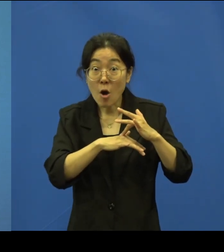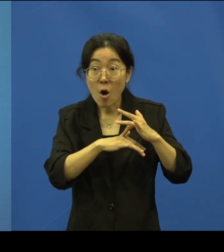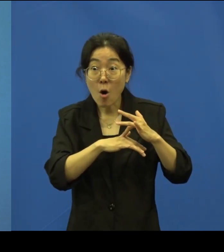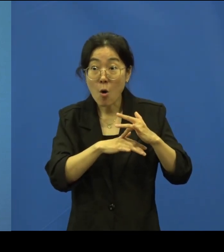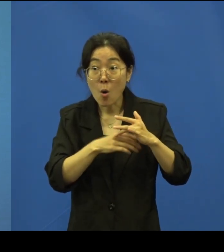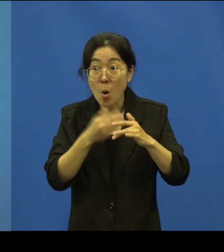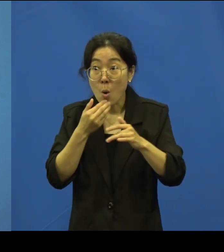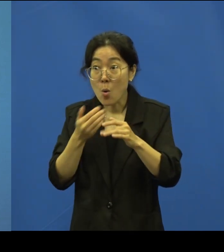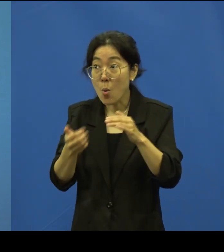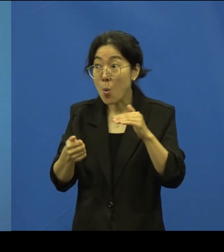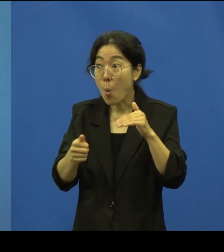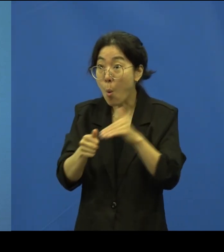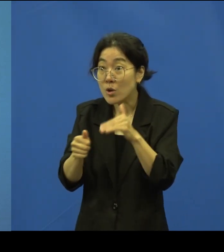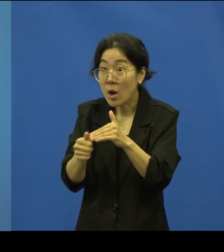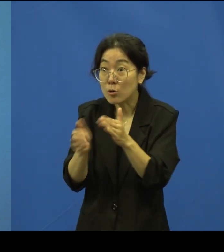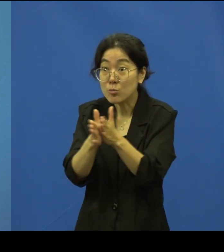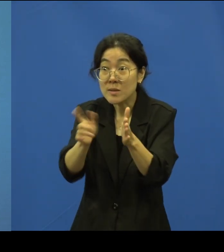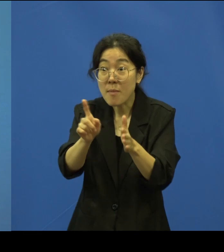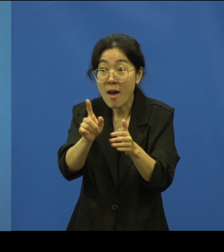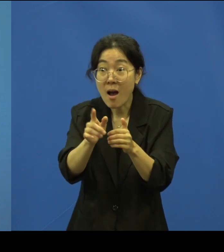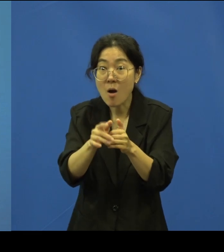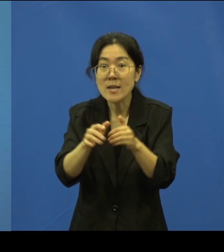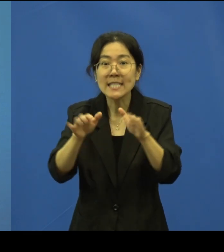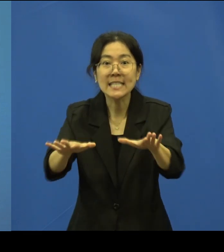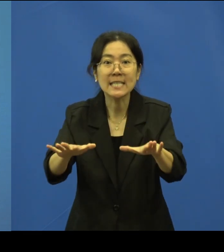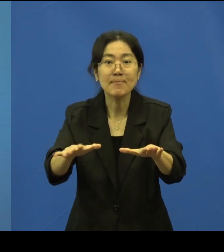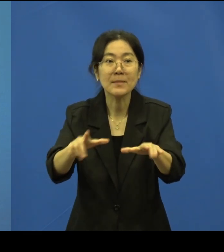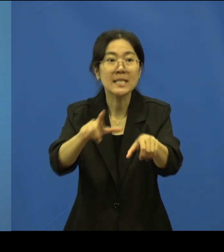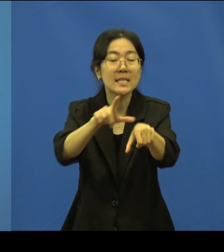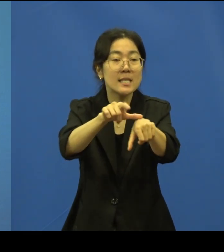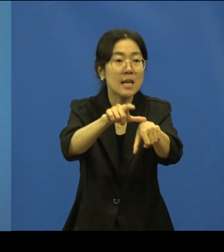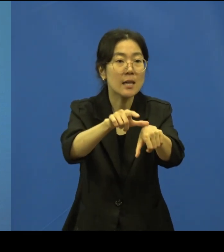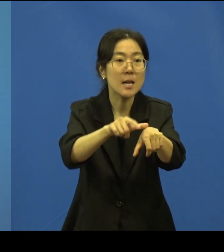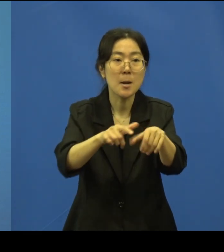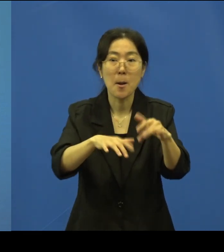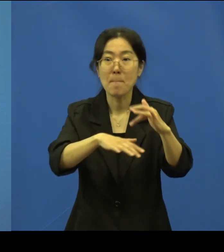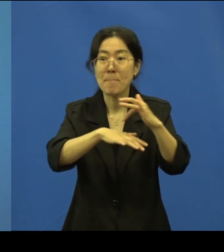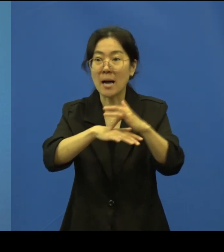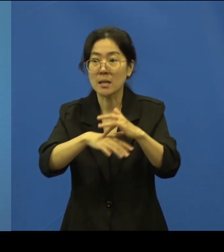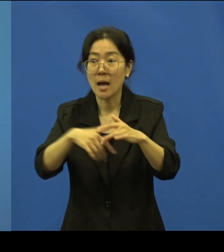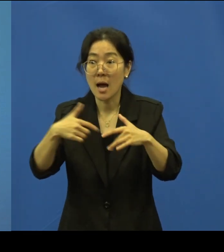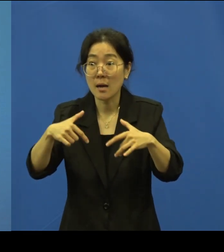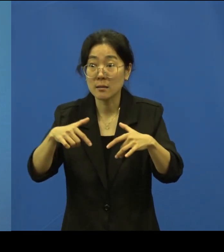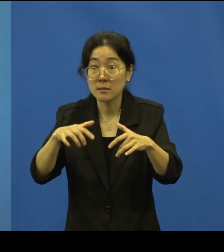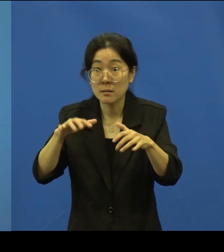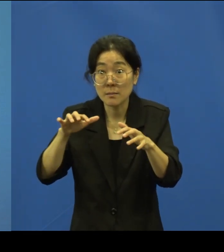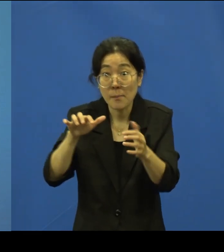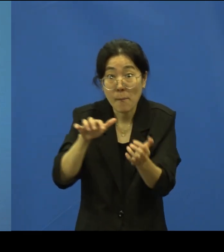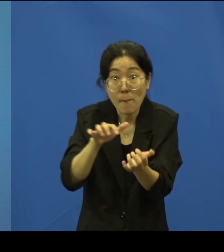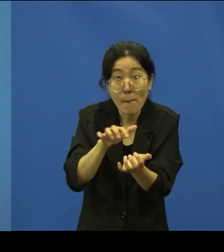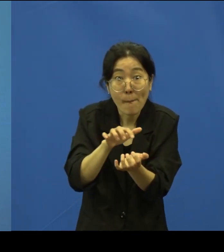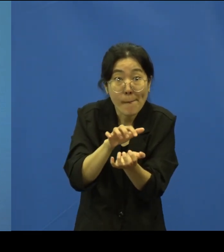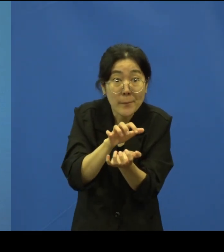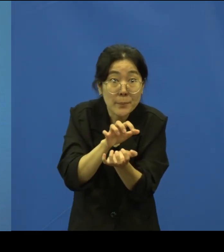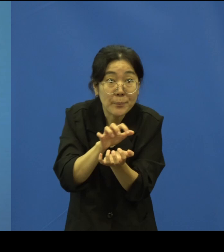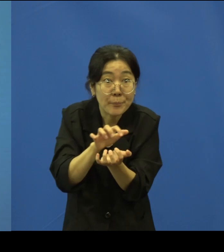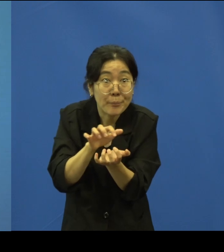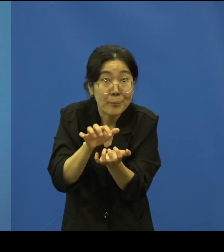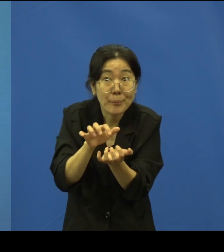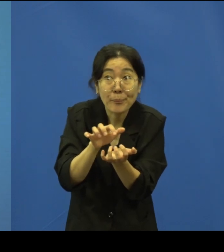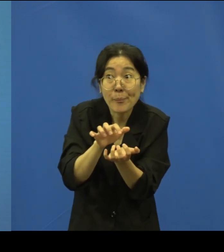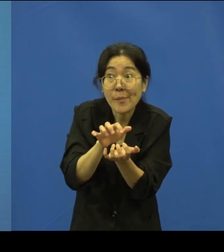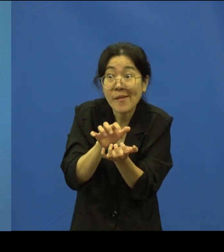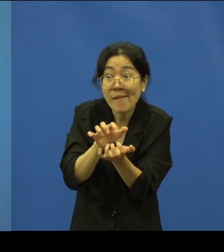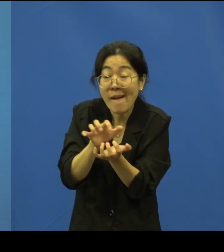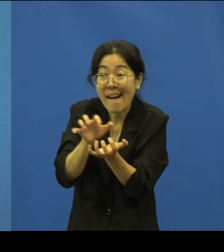아니고 내일도 아니고 지금인 거예요. 지금 이 순간을 언제나 마귀는 공격을 합니다. 그런데 마귀가 뭘